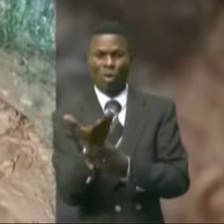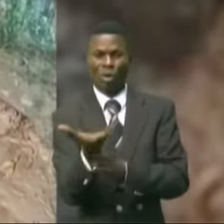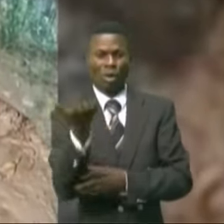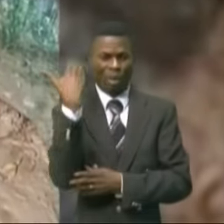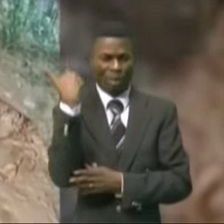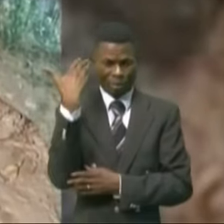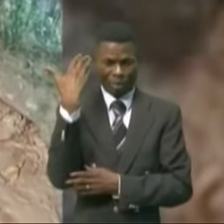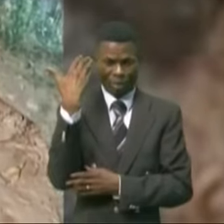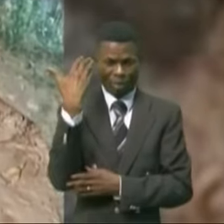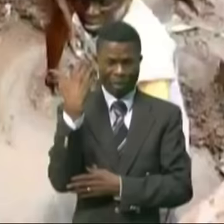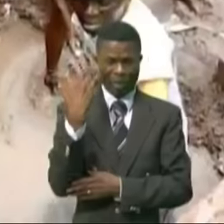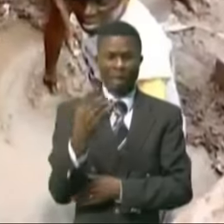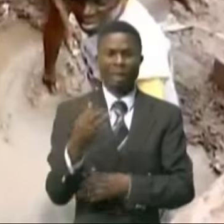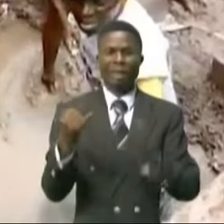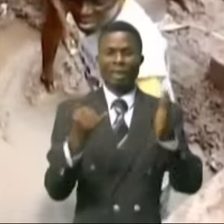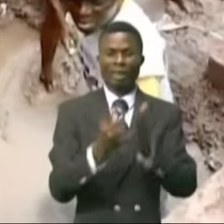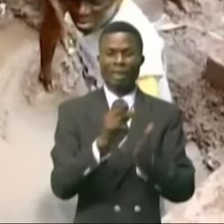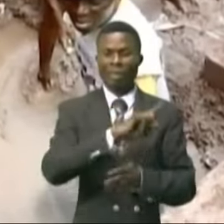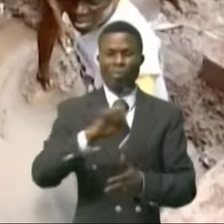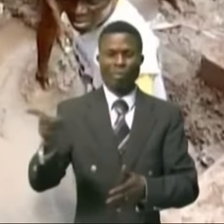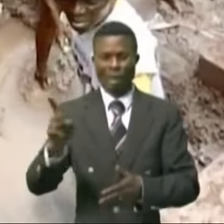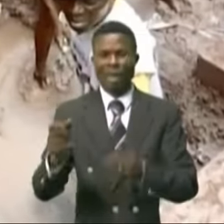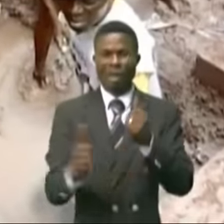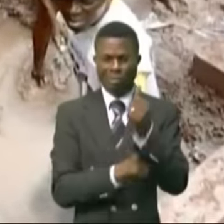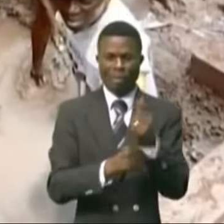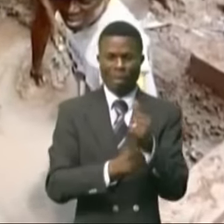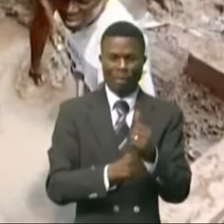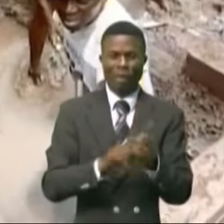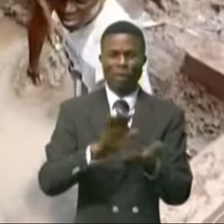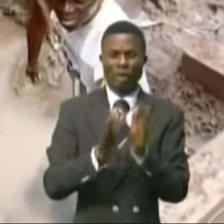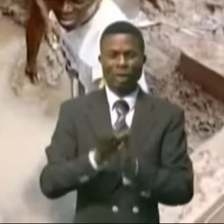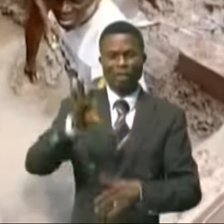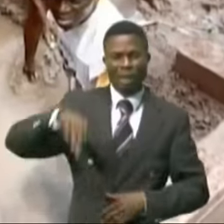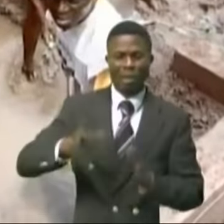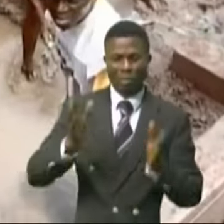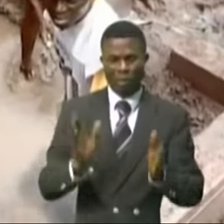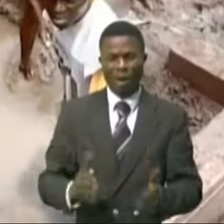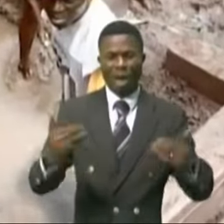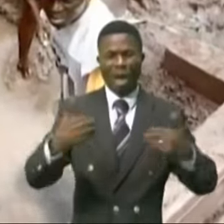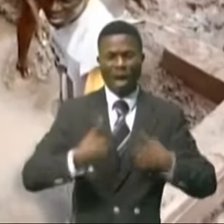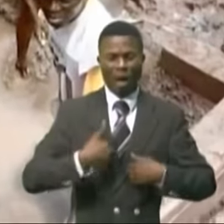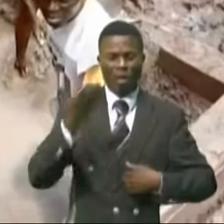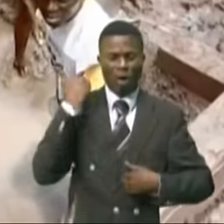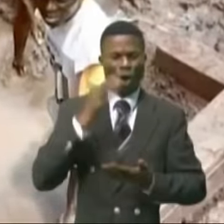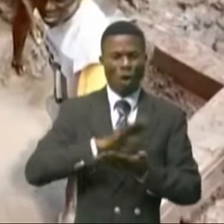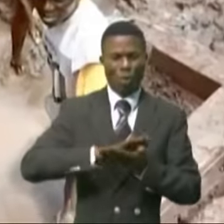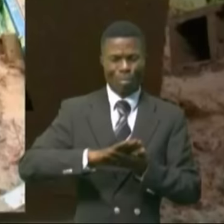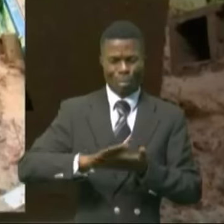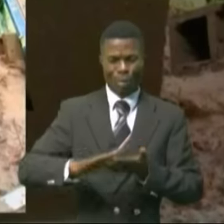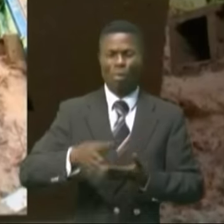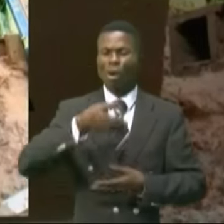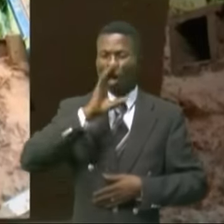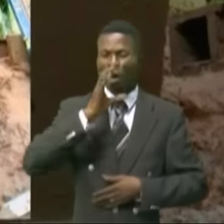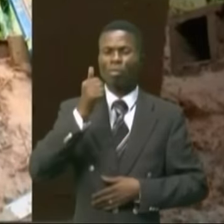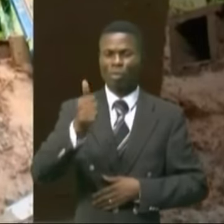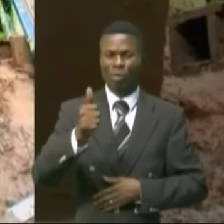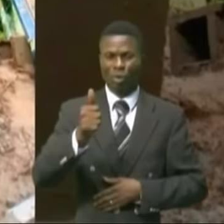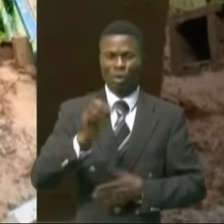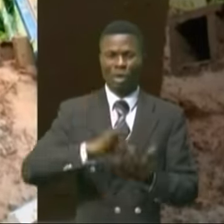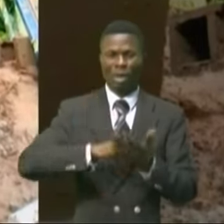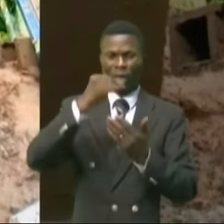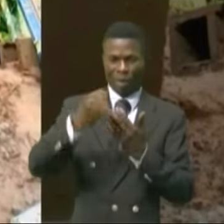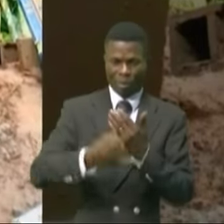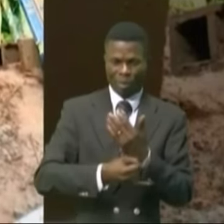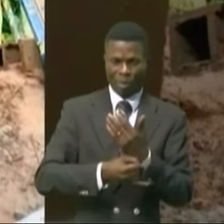100 000 personnes en sont bénéficiaires et pourront désormais avoir accès à une eau saine et potable grâce au projet